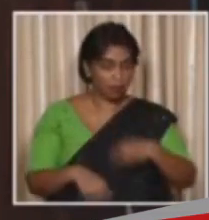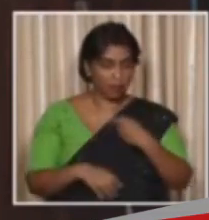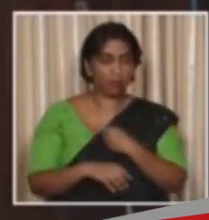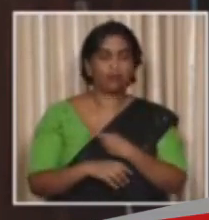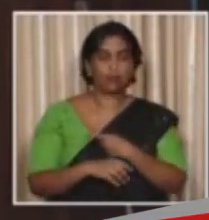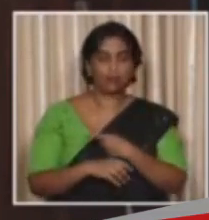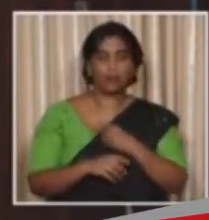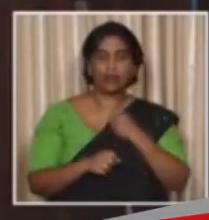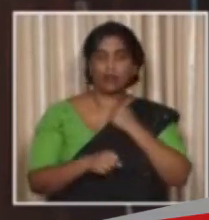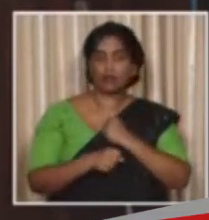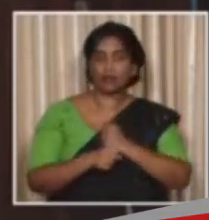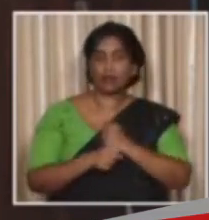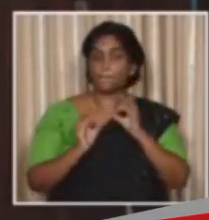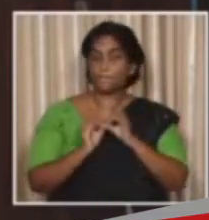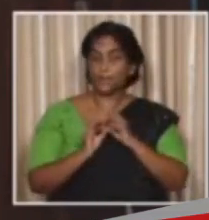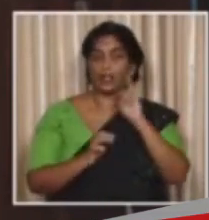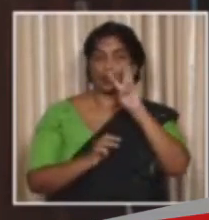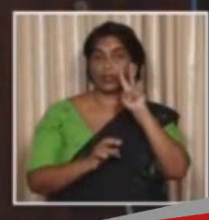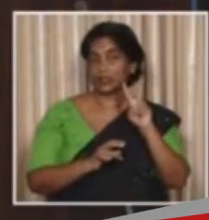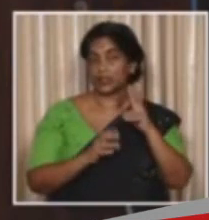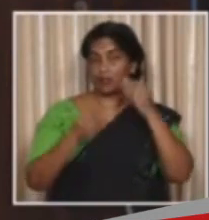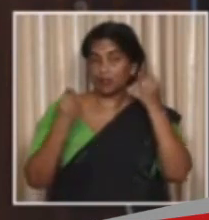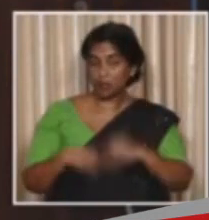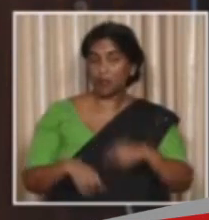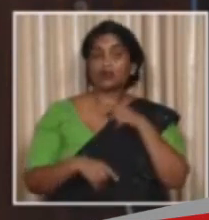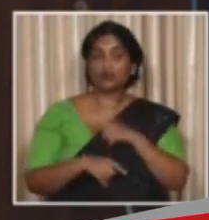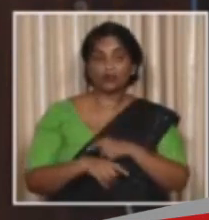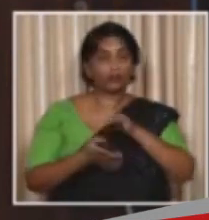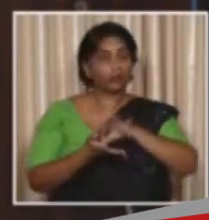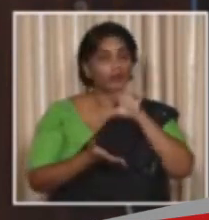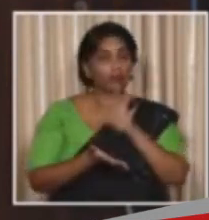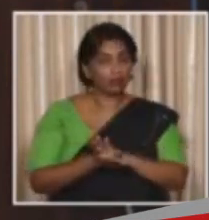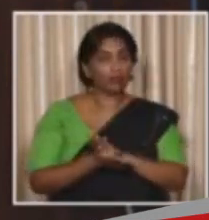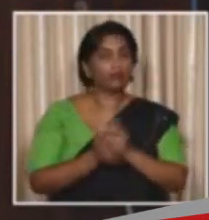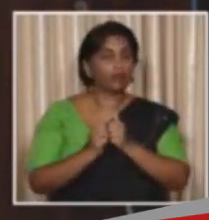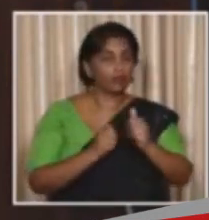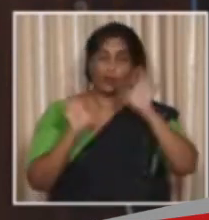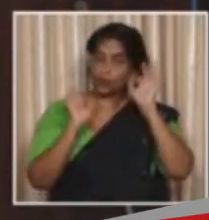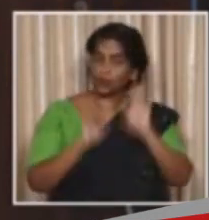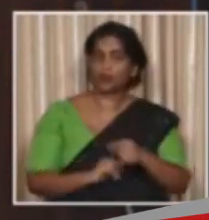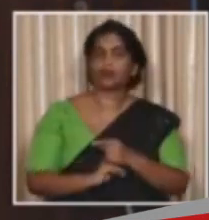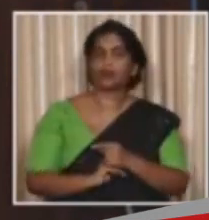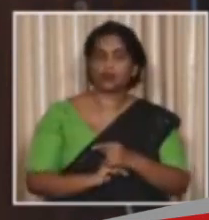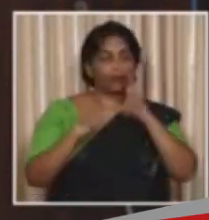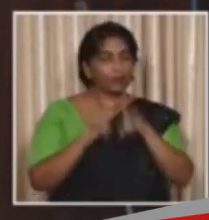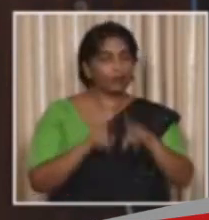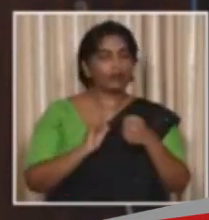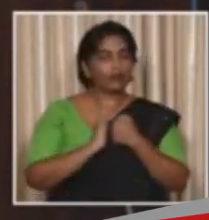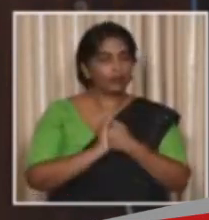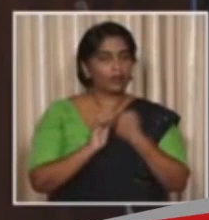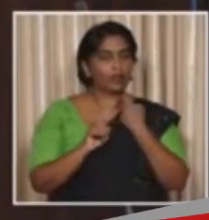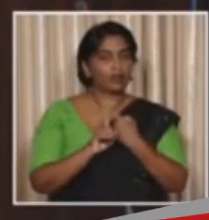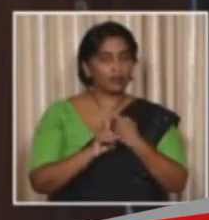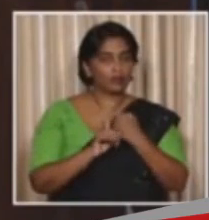මා භාණ්ඩාගාරයට අයිමි කරපු මා භාණ්ඩාගාරයට බිලියන 32ක් අයිමි කරනවා ඒ තීන්දුව ගන්න නොගැනීම